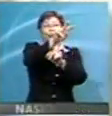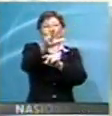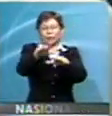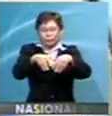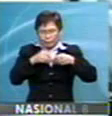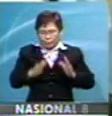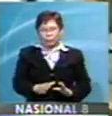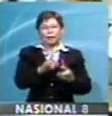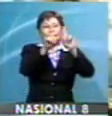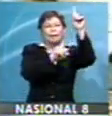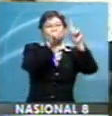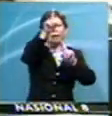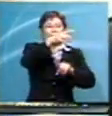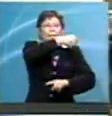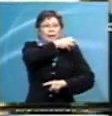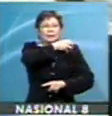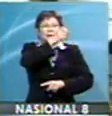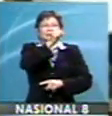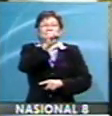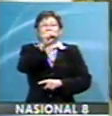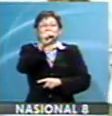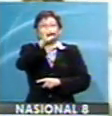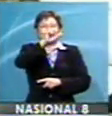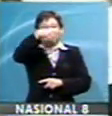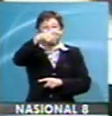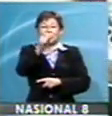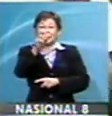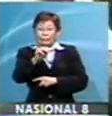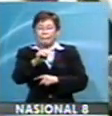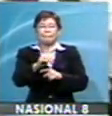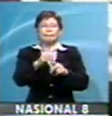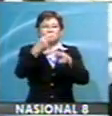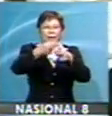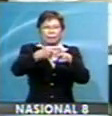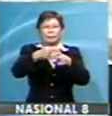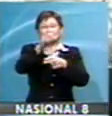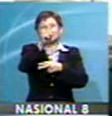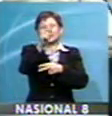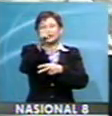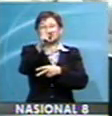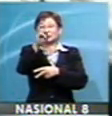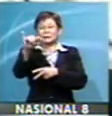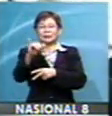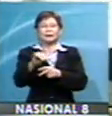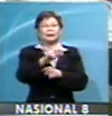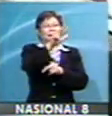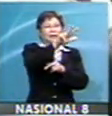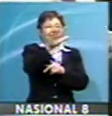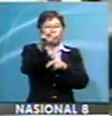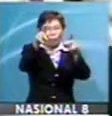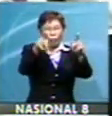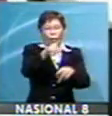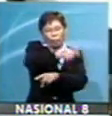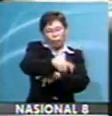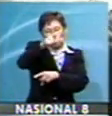penerima darjah kebesaran Panglima Setia mahkota PSM yang membawa gelaran Tan Sri sementara seramai 35 orang